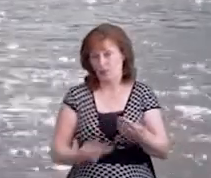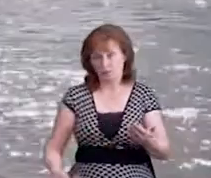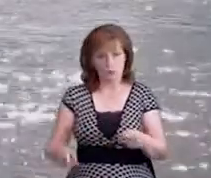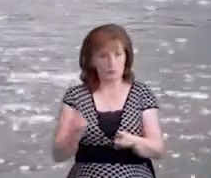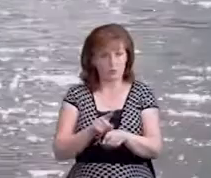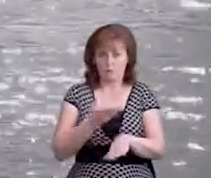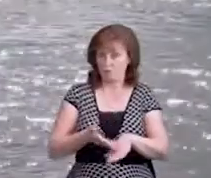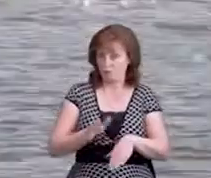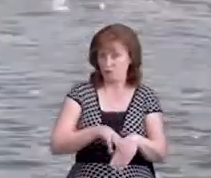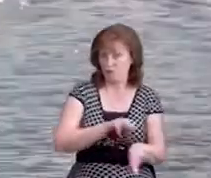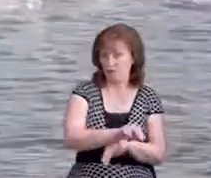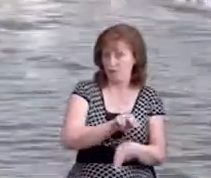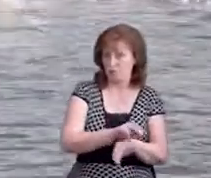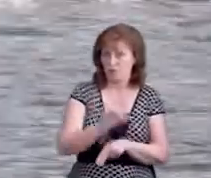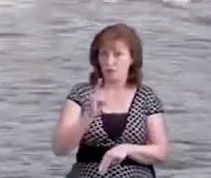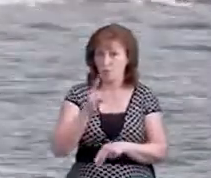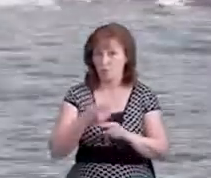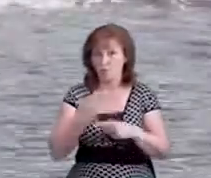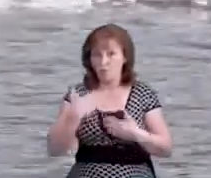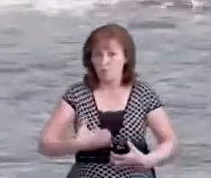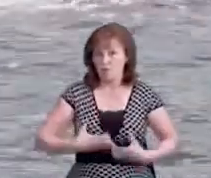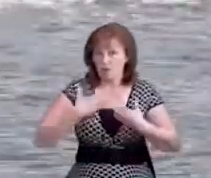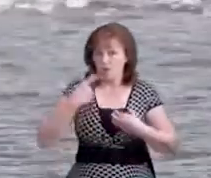ребенка намного тяжелее потом уже. Почему? Потому что